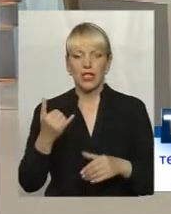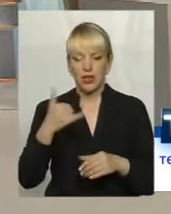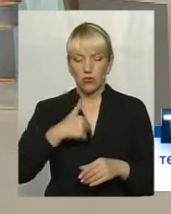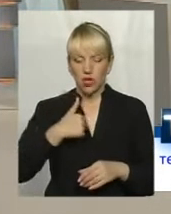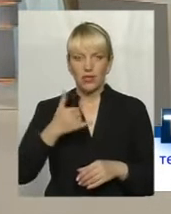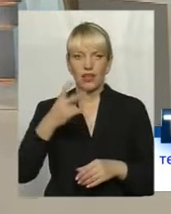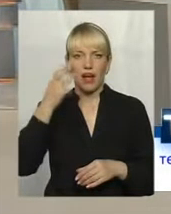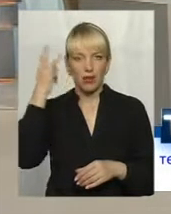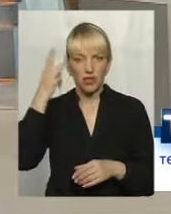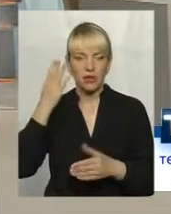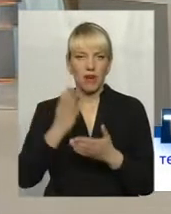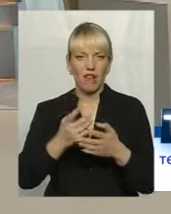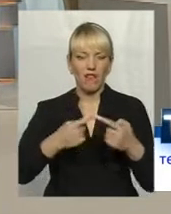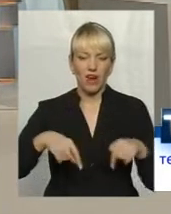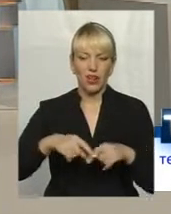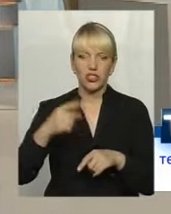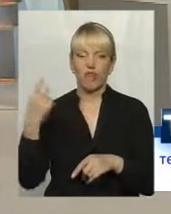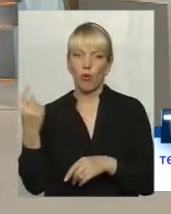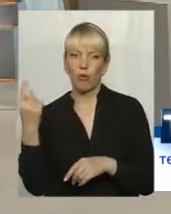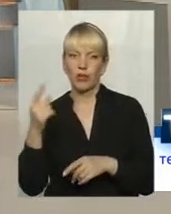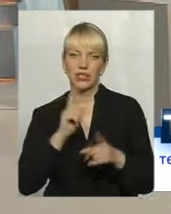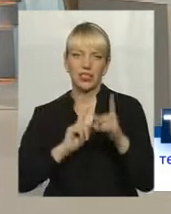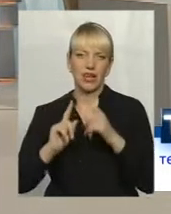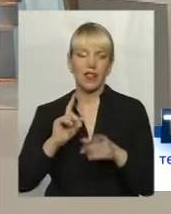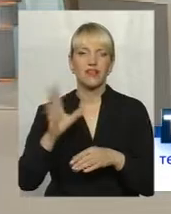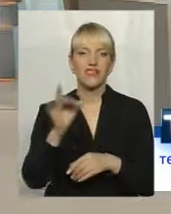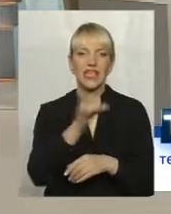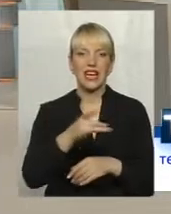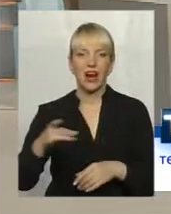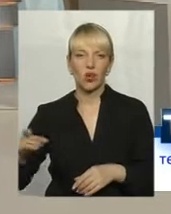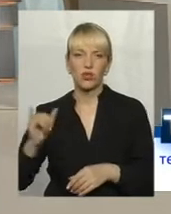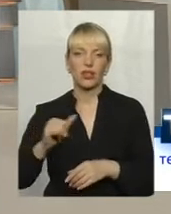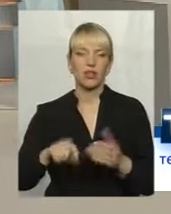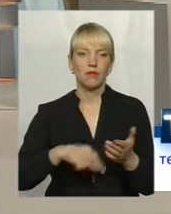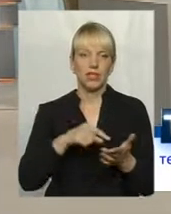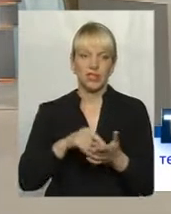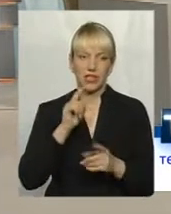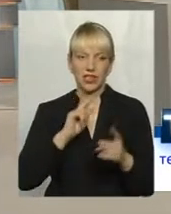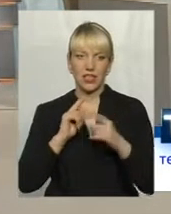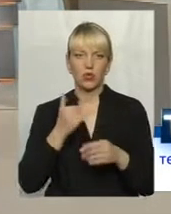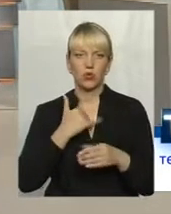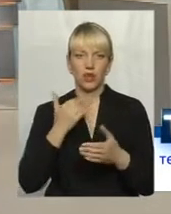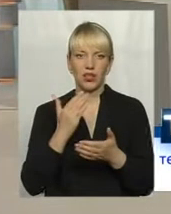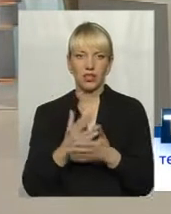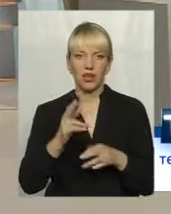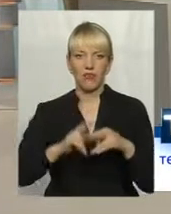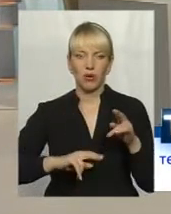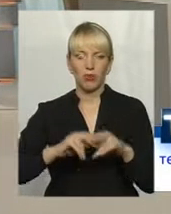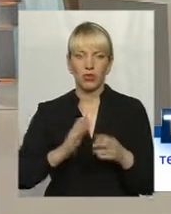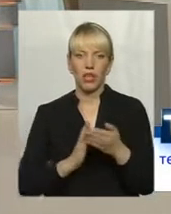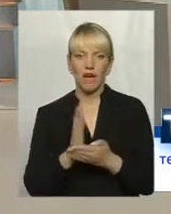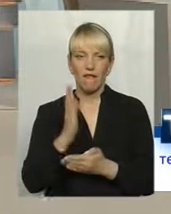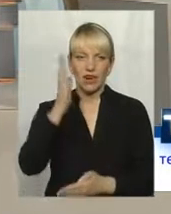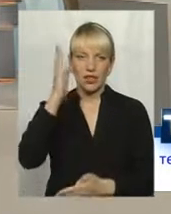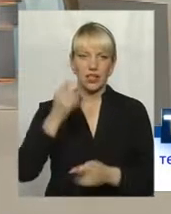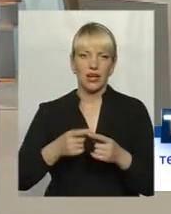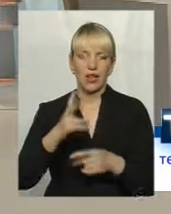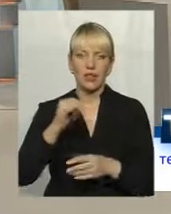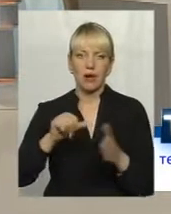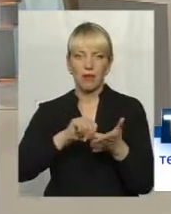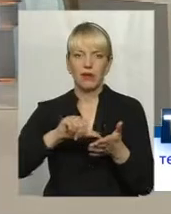фракцію в обласній раді, ми маємо фракцію фактично у всіх районних радах і в міських радах. Тобто у нас є вибудована вертикаль сьогодні на